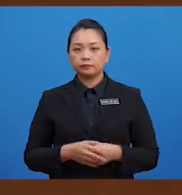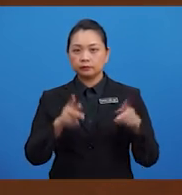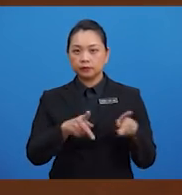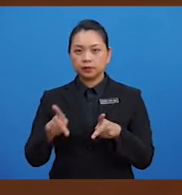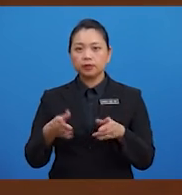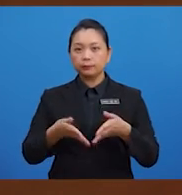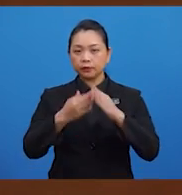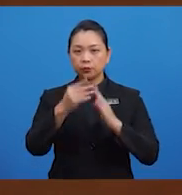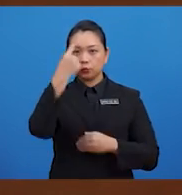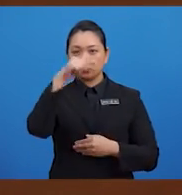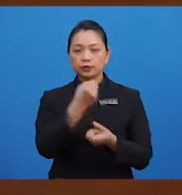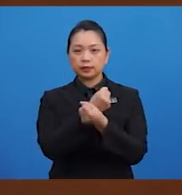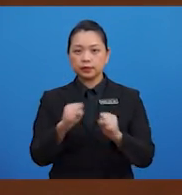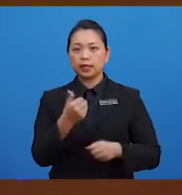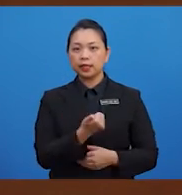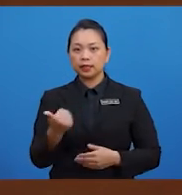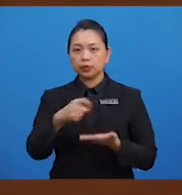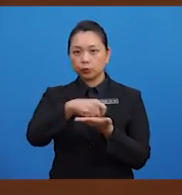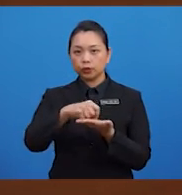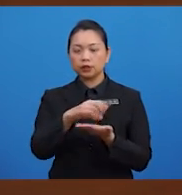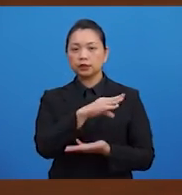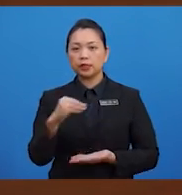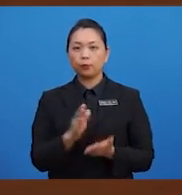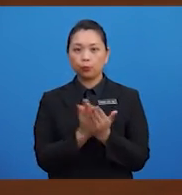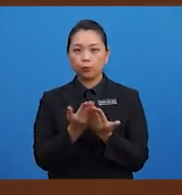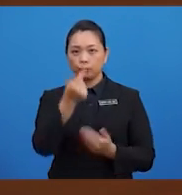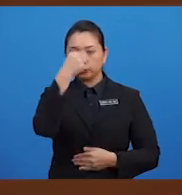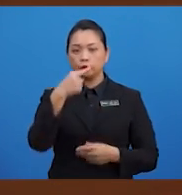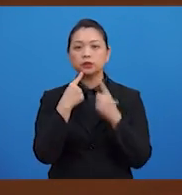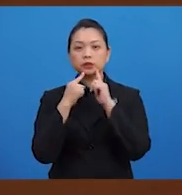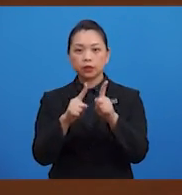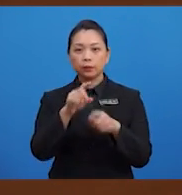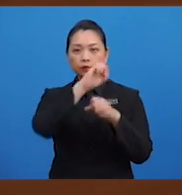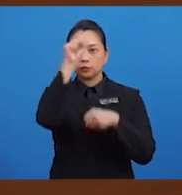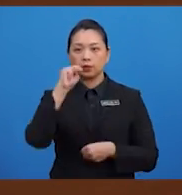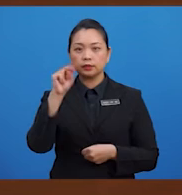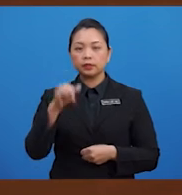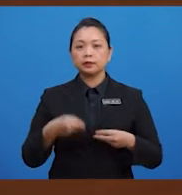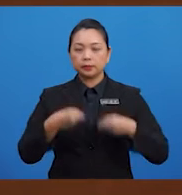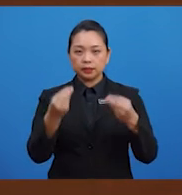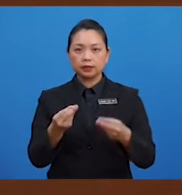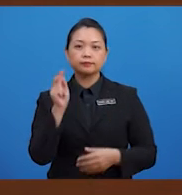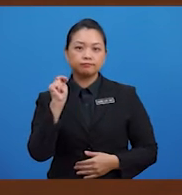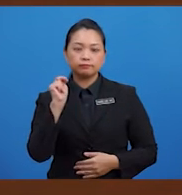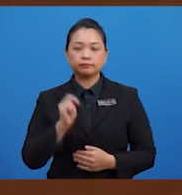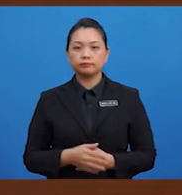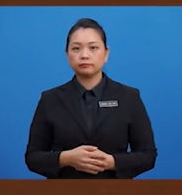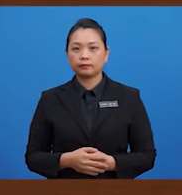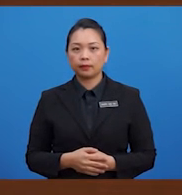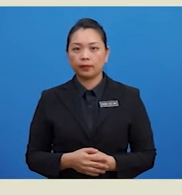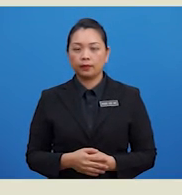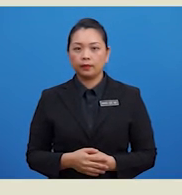Pelajar diminta untuk menyediakan alat tulis dan buku untuk menjawab soalan yang akan diberikan sebentar lagi.